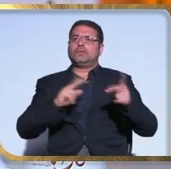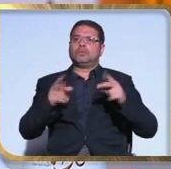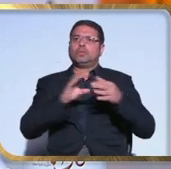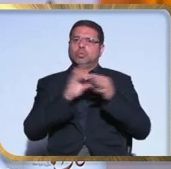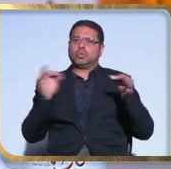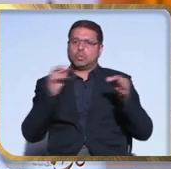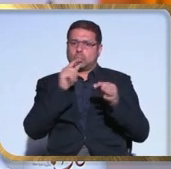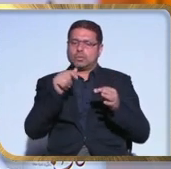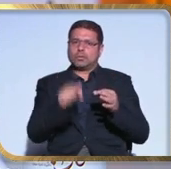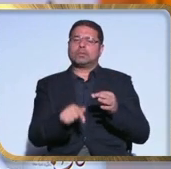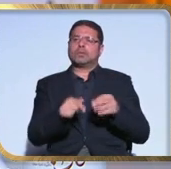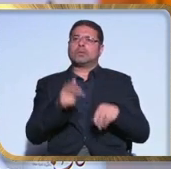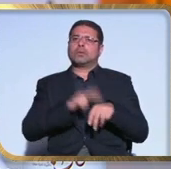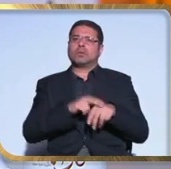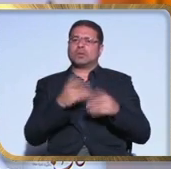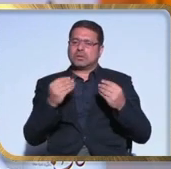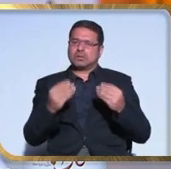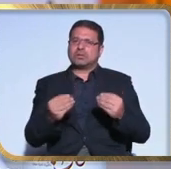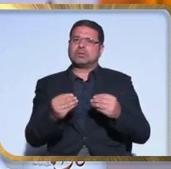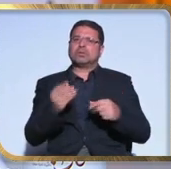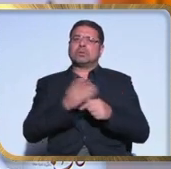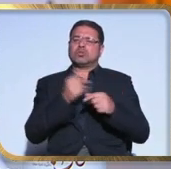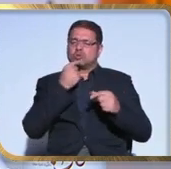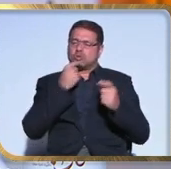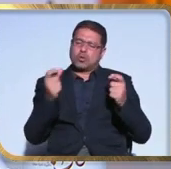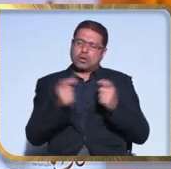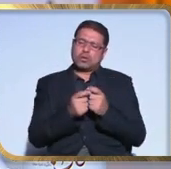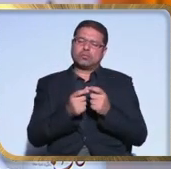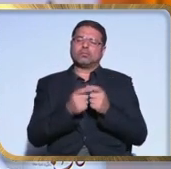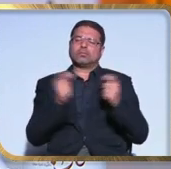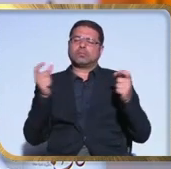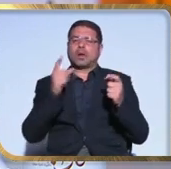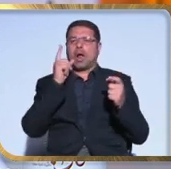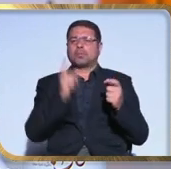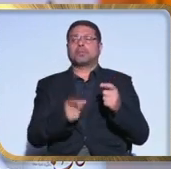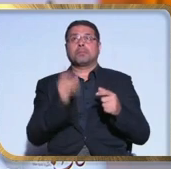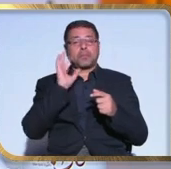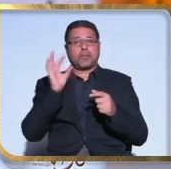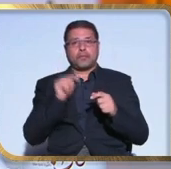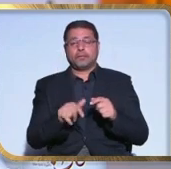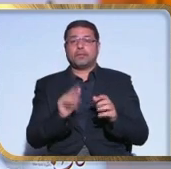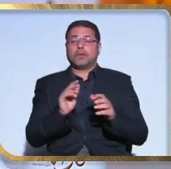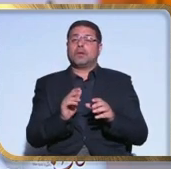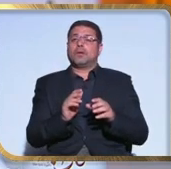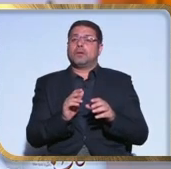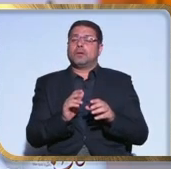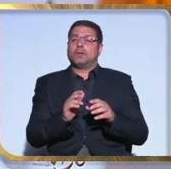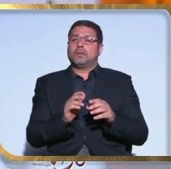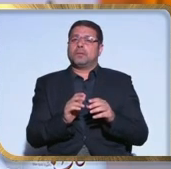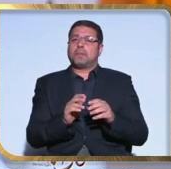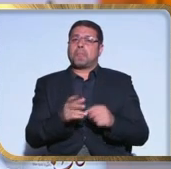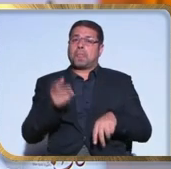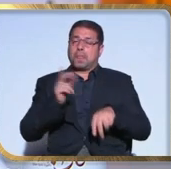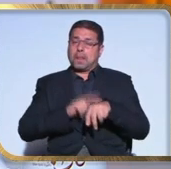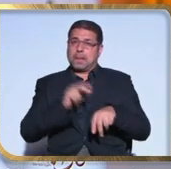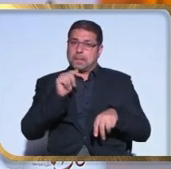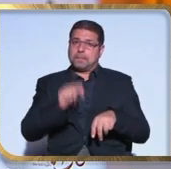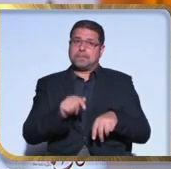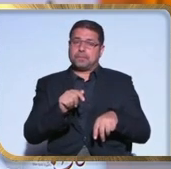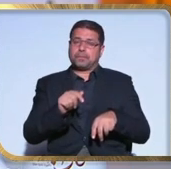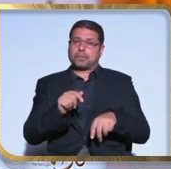الروايه بينهن بين الكثره والقله وده امر طبيعي وا الا ان